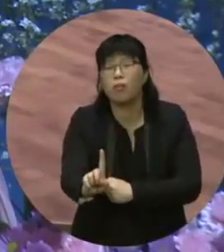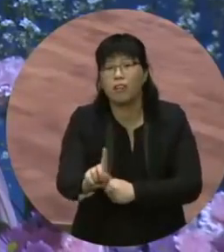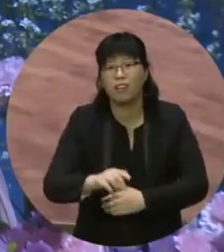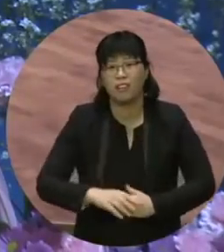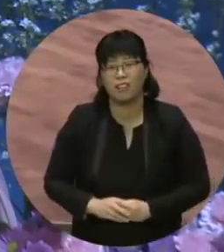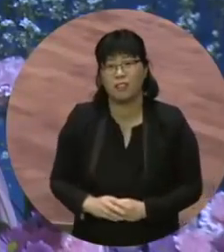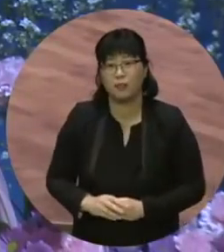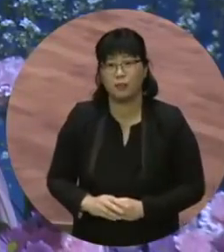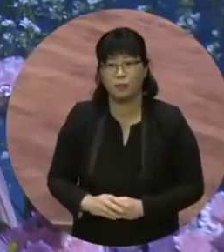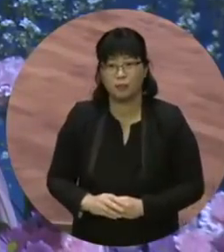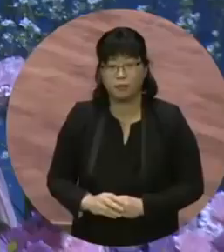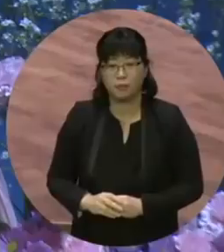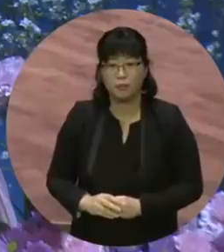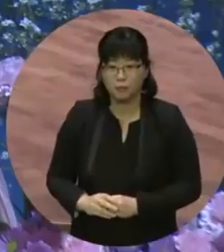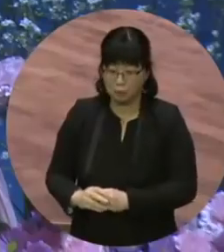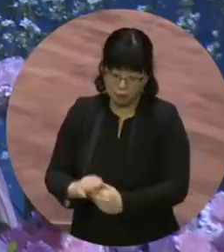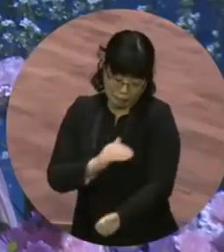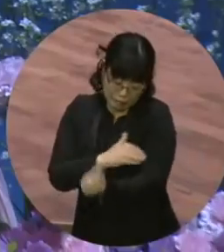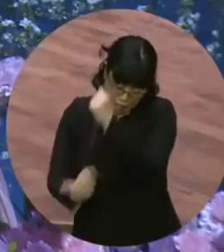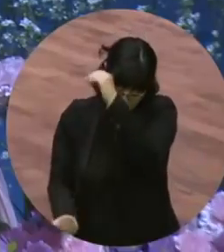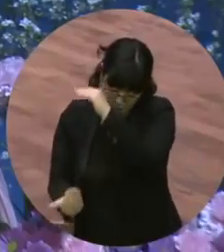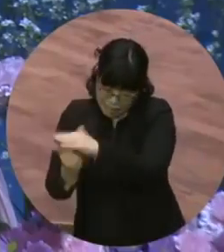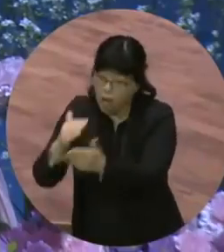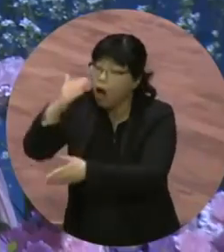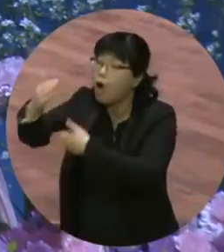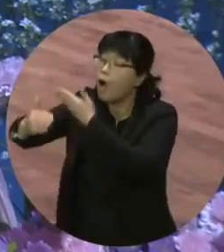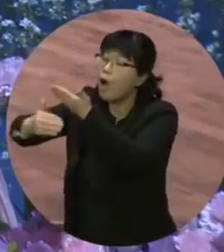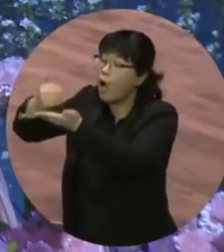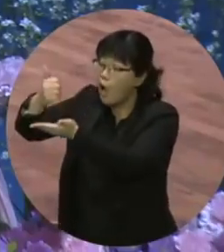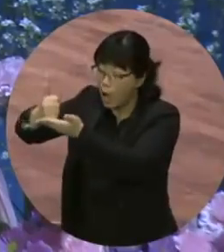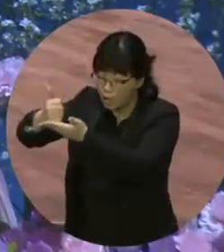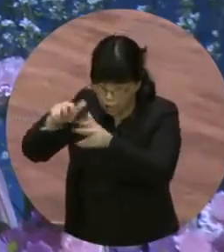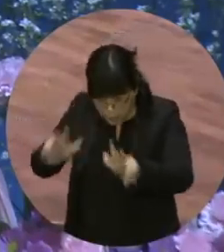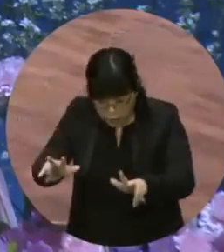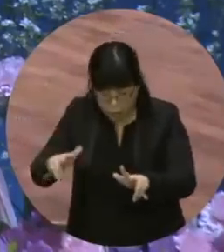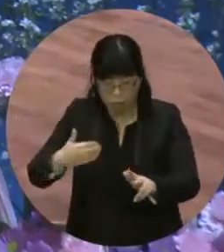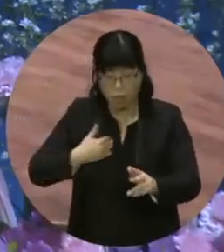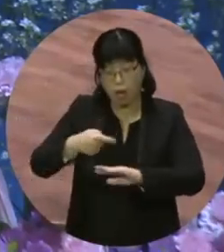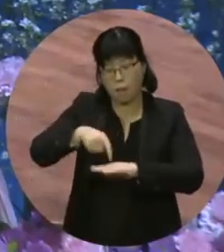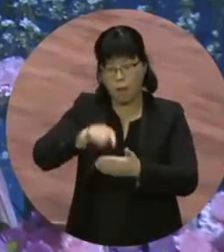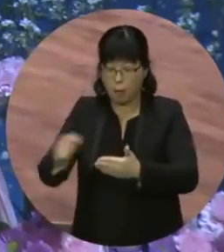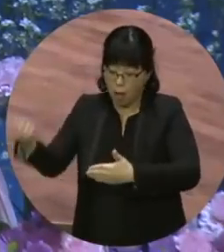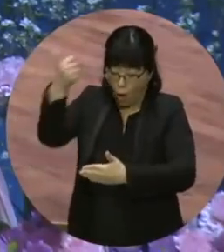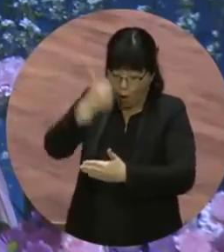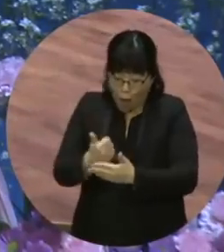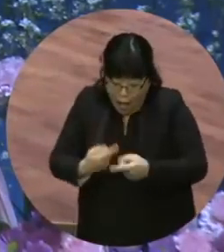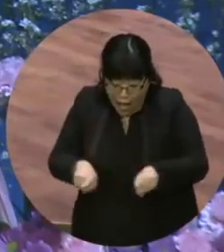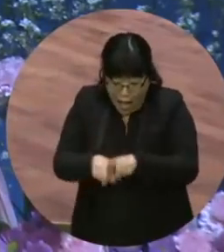전능하신 하나님이 여러분 안에 성령으로 와 계시는데 지금